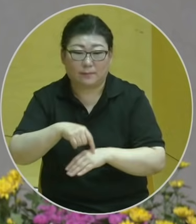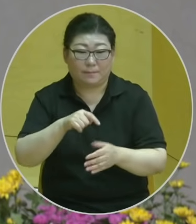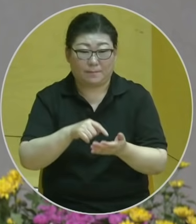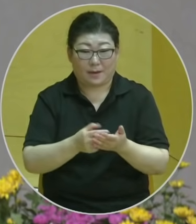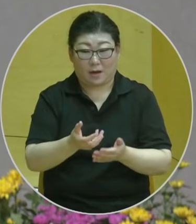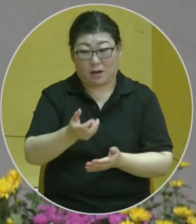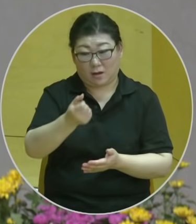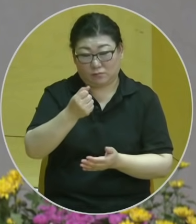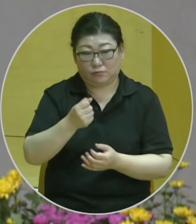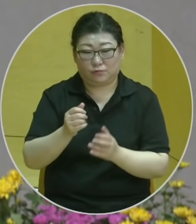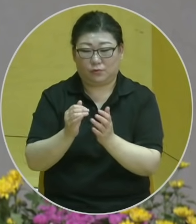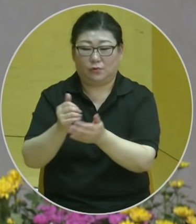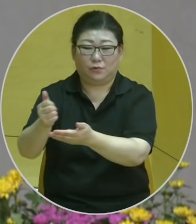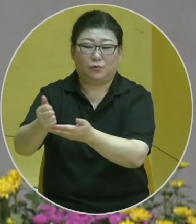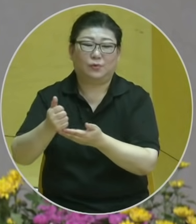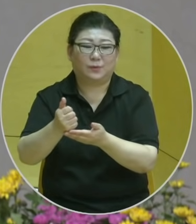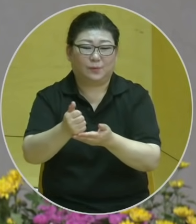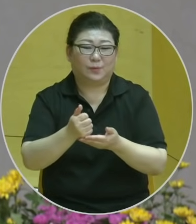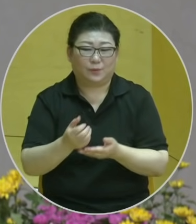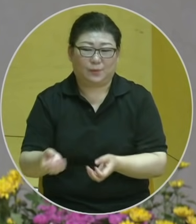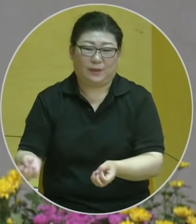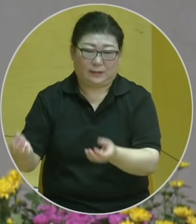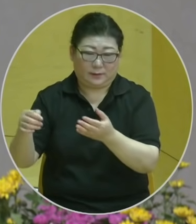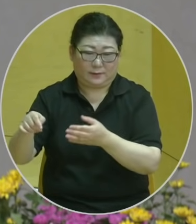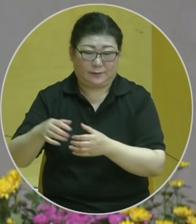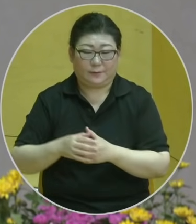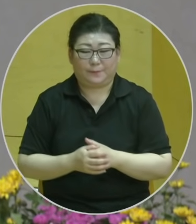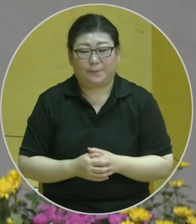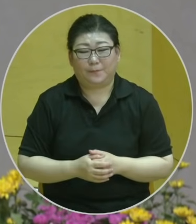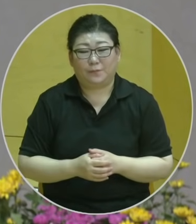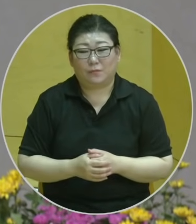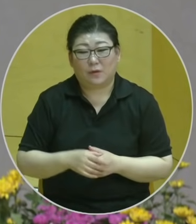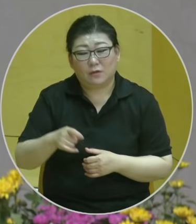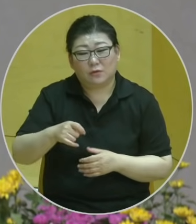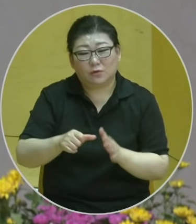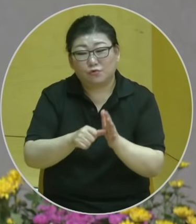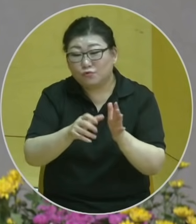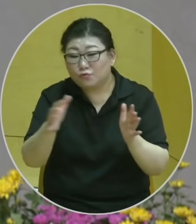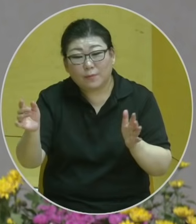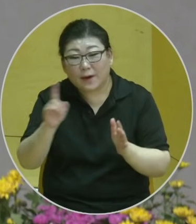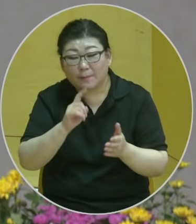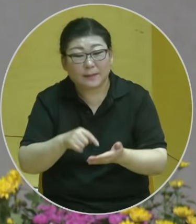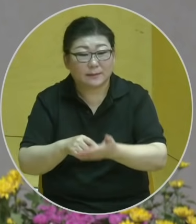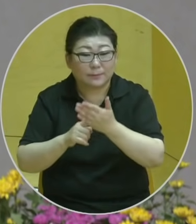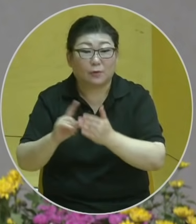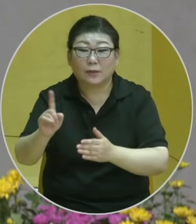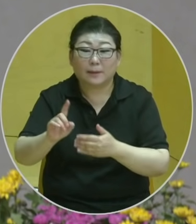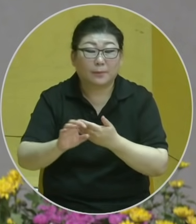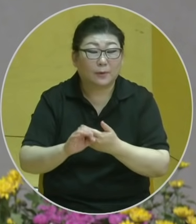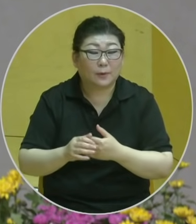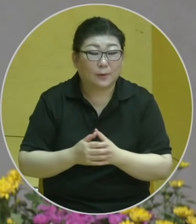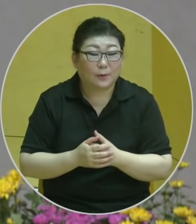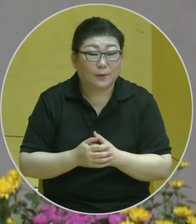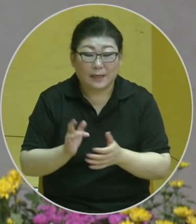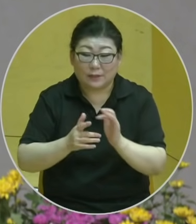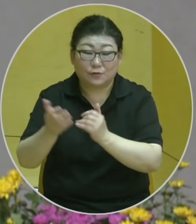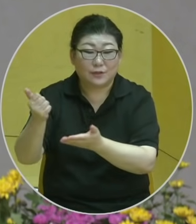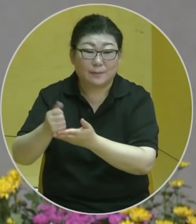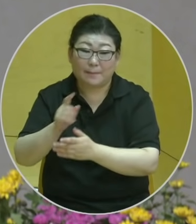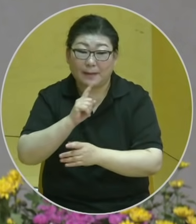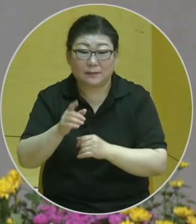이 잔치가 열려진 것을 보게 됩니다. 여기서 유명한 말씀이 나오지 않습니까? 예수님께서 하신 말씀, 누가복음